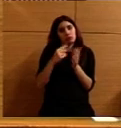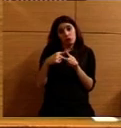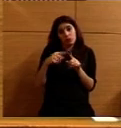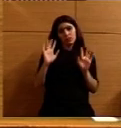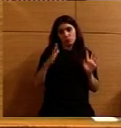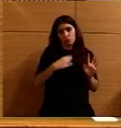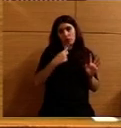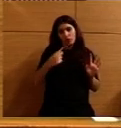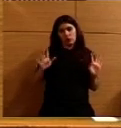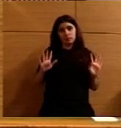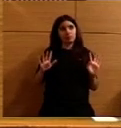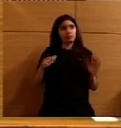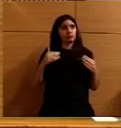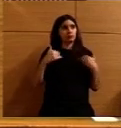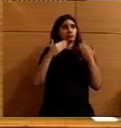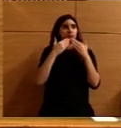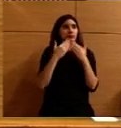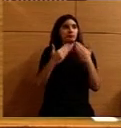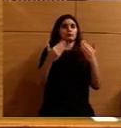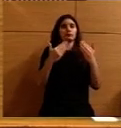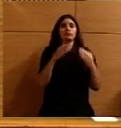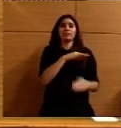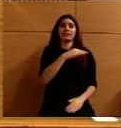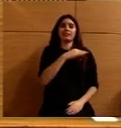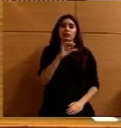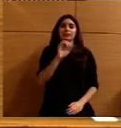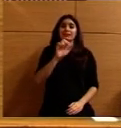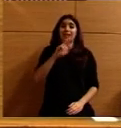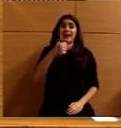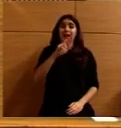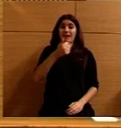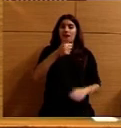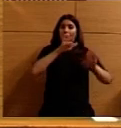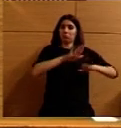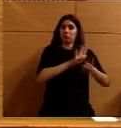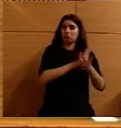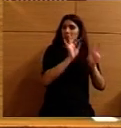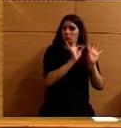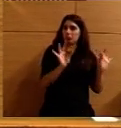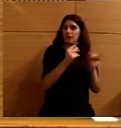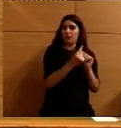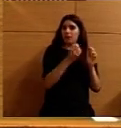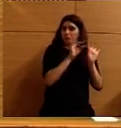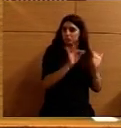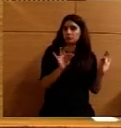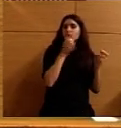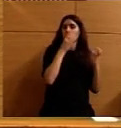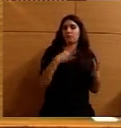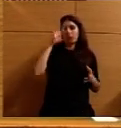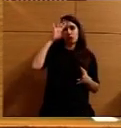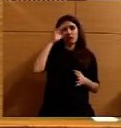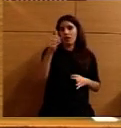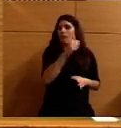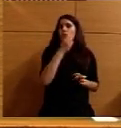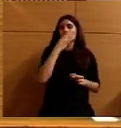I agraïs que ha sigut sossegat, senyor Segarra, li agraïs que el debat que ha sigut sossegat, jo entenc que, evidentment, s'ha de marcar postura,